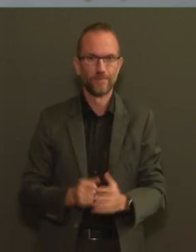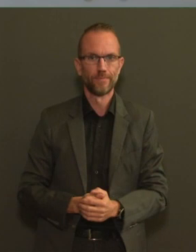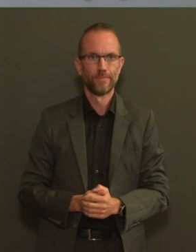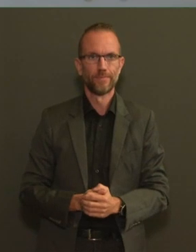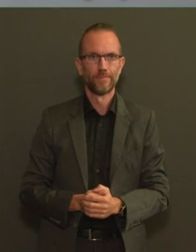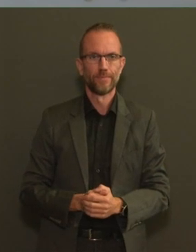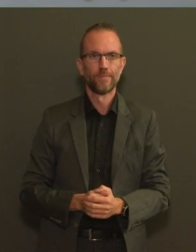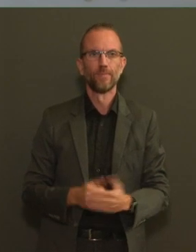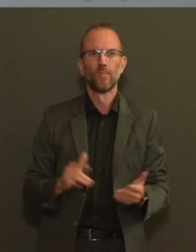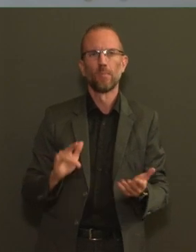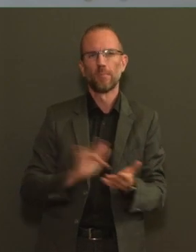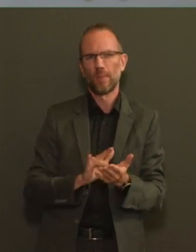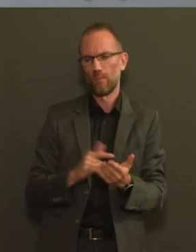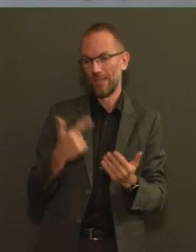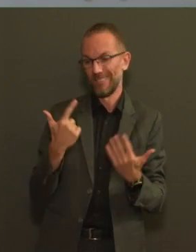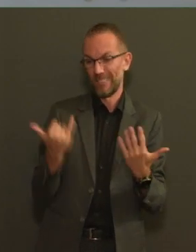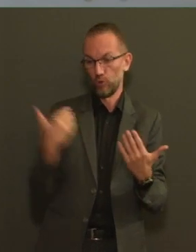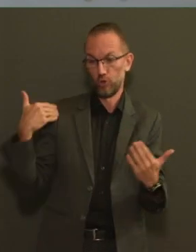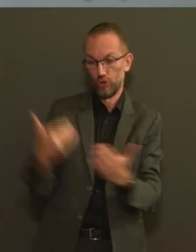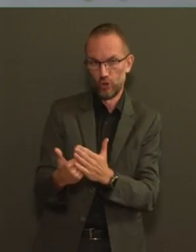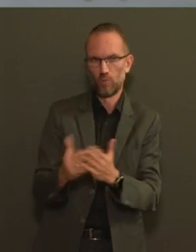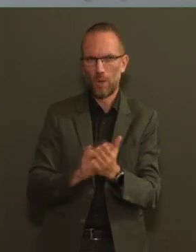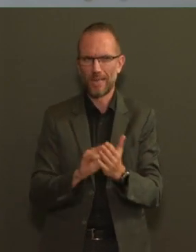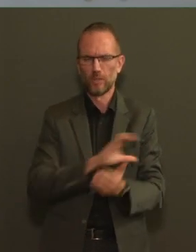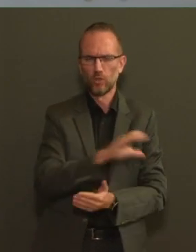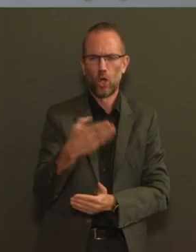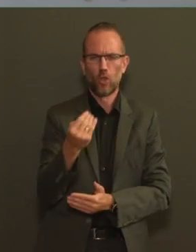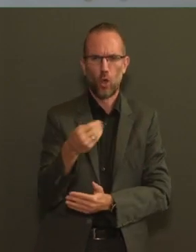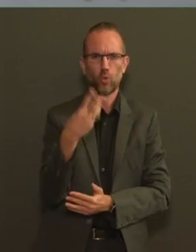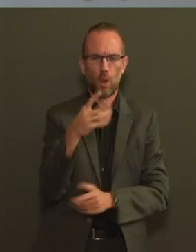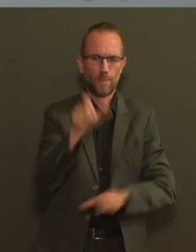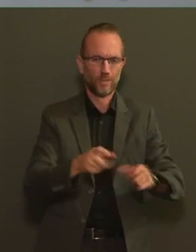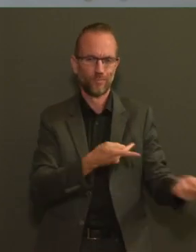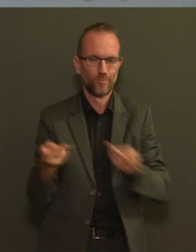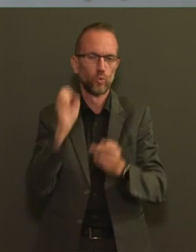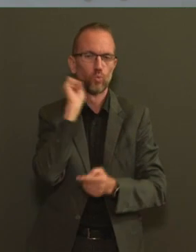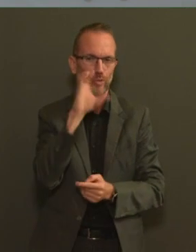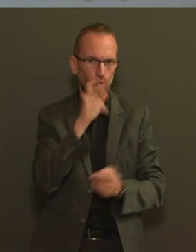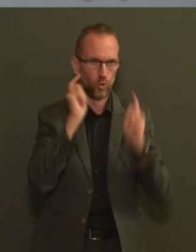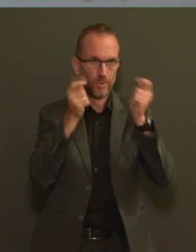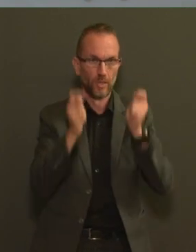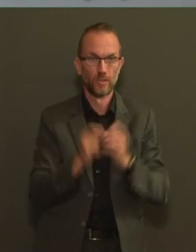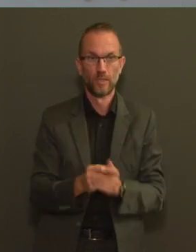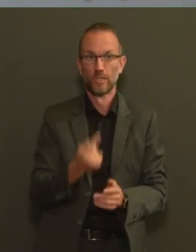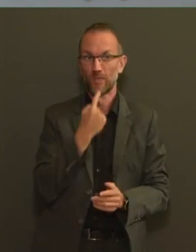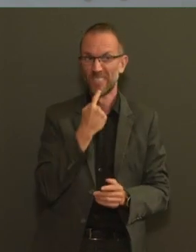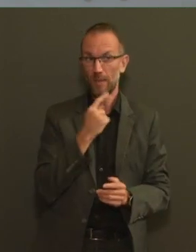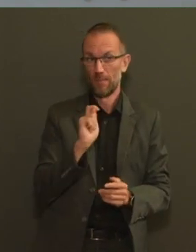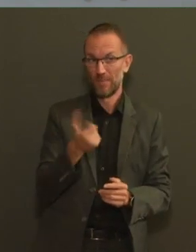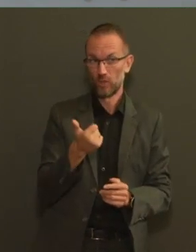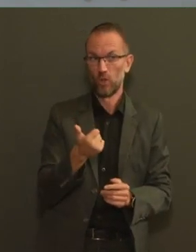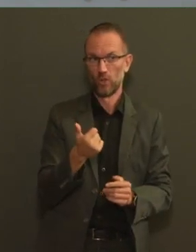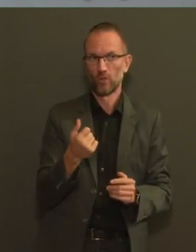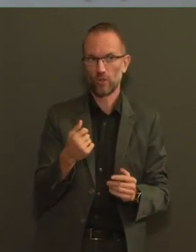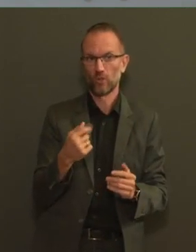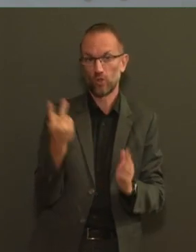durant les 7 derniers jours 193 nouvelles admissions à l'hôpital, ce qui nous amène maintenant à presque 2000 patients, en